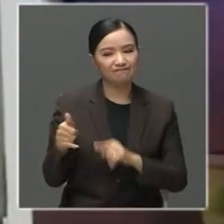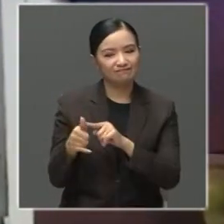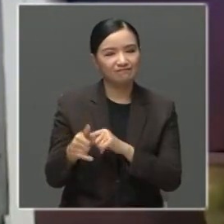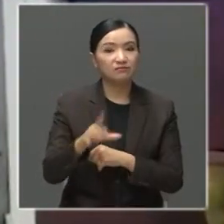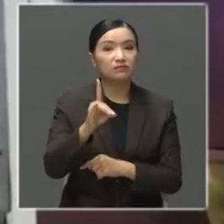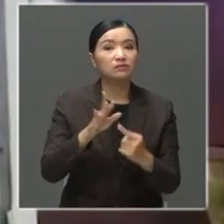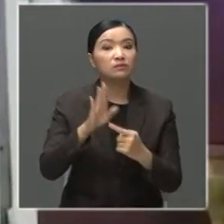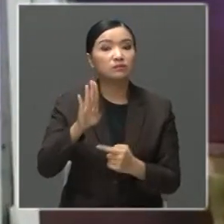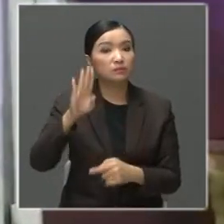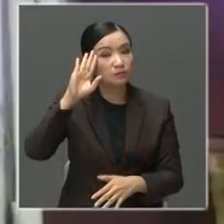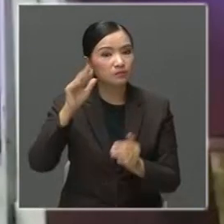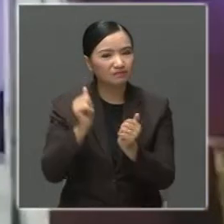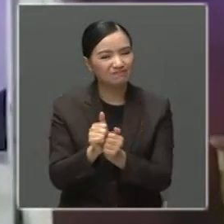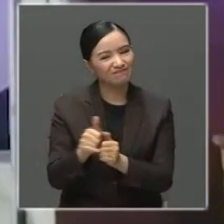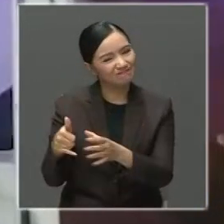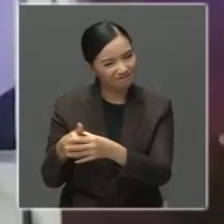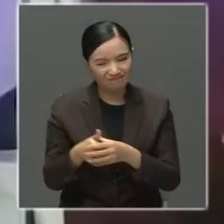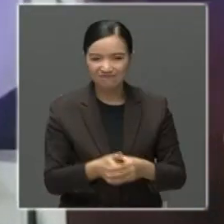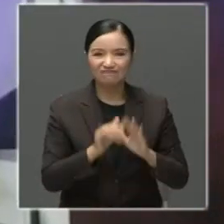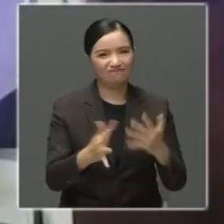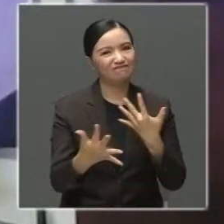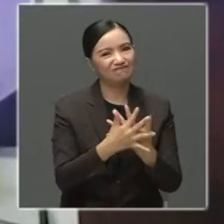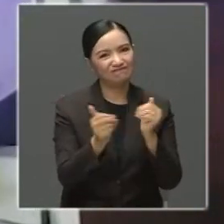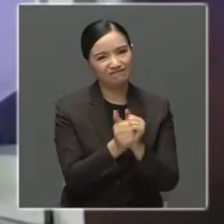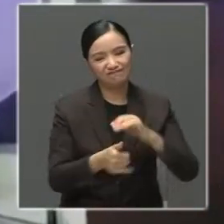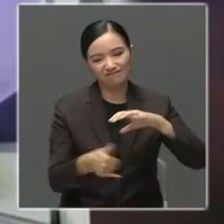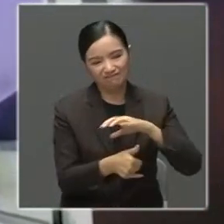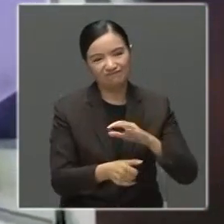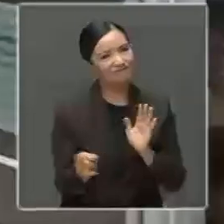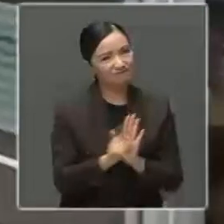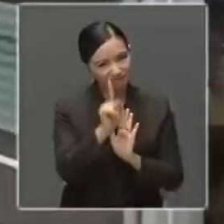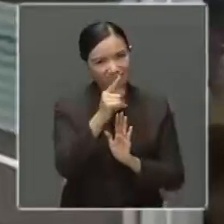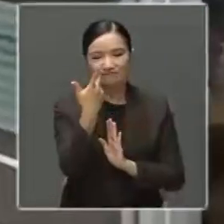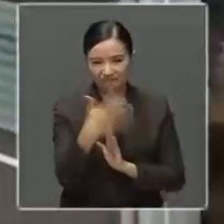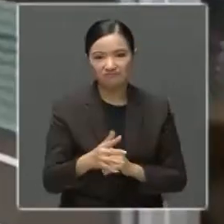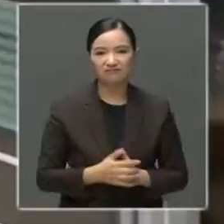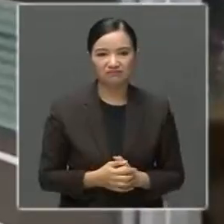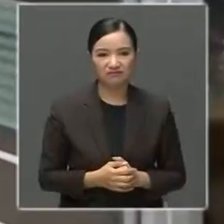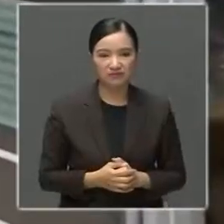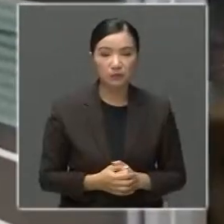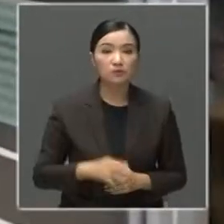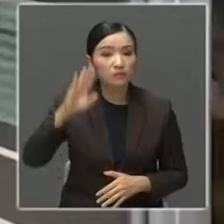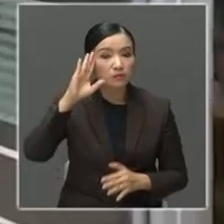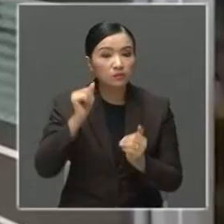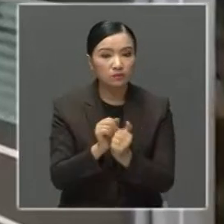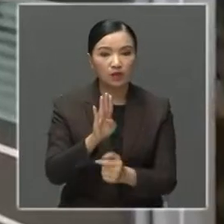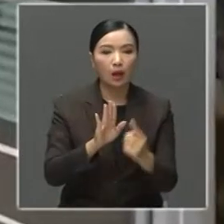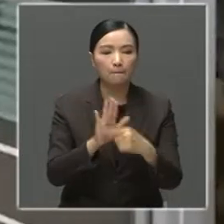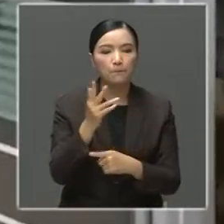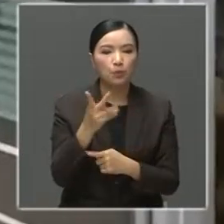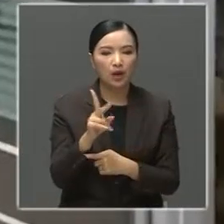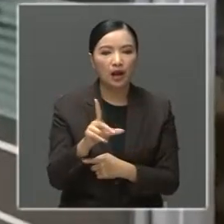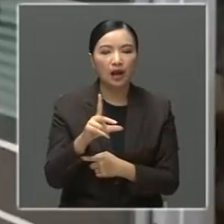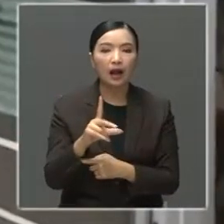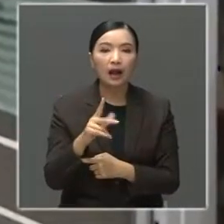ที่ว่านี้ไปฝากขังผัดแรกแล้วค่ะซึ่งวันนี้พนักงานสอบสวนสน.สำเรย์เจ้าของคดีที่ตำรวจสน.บุคคลมาแจ้งความจับดา